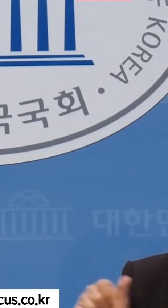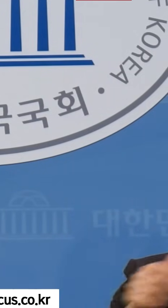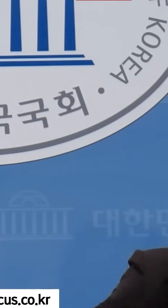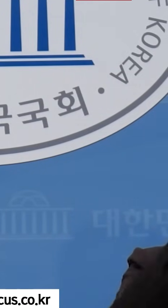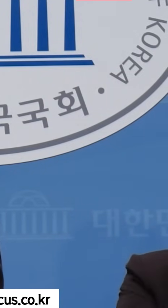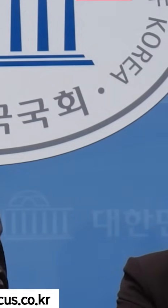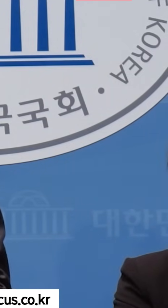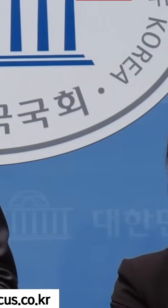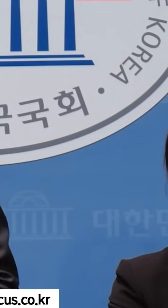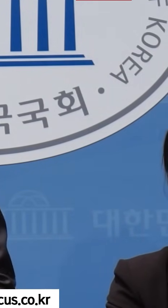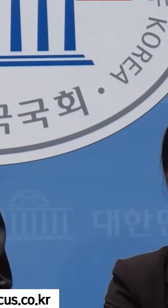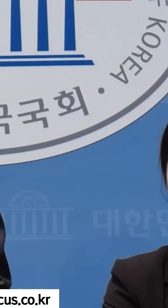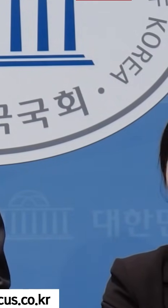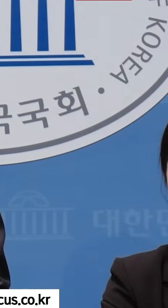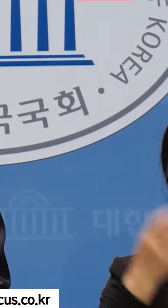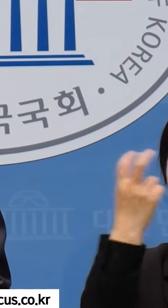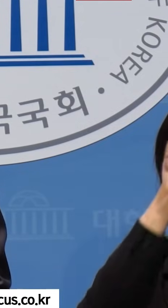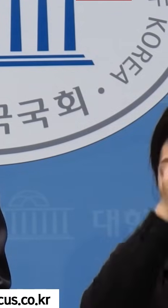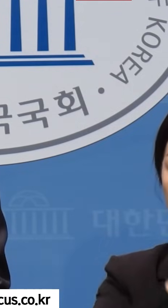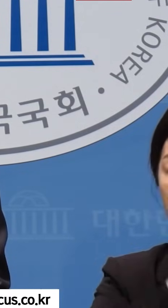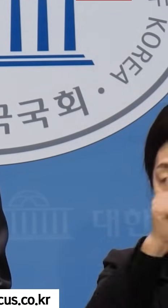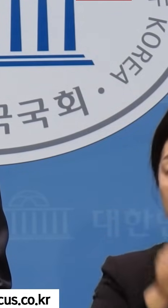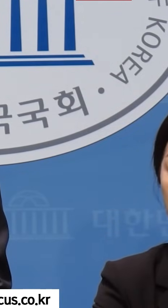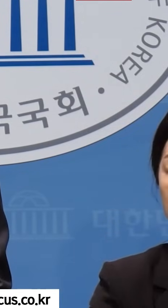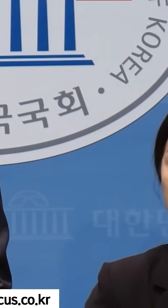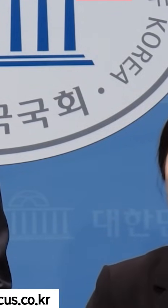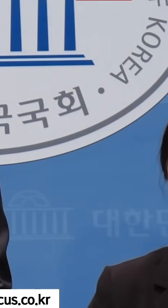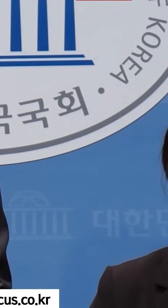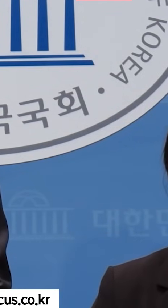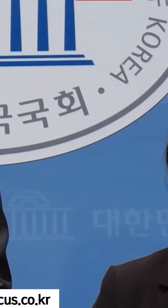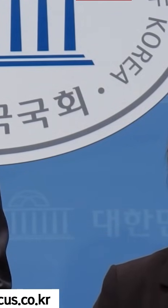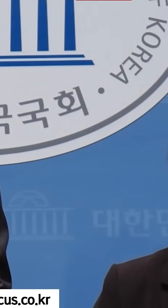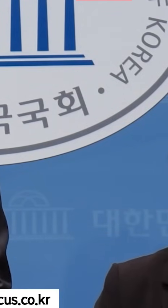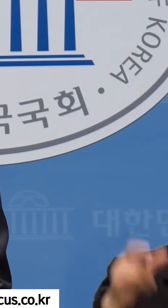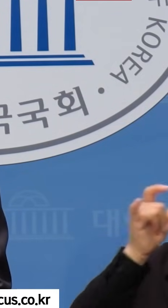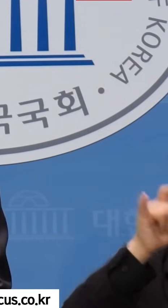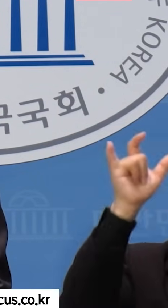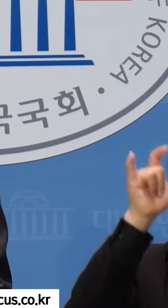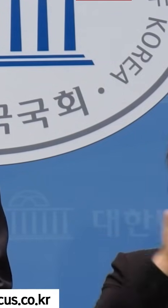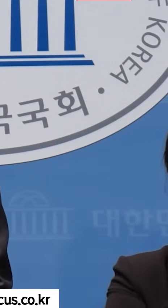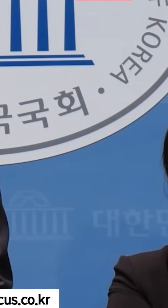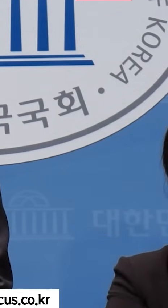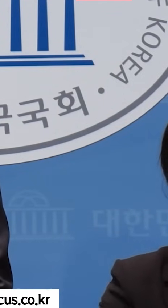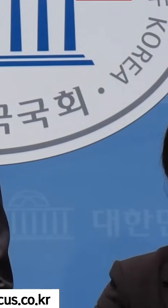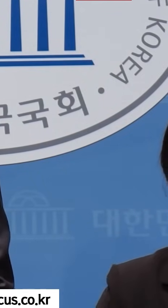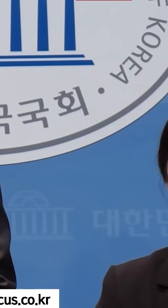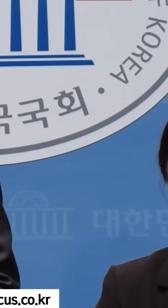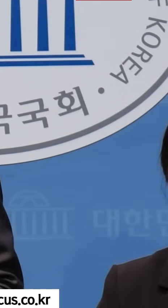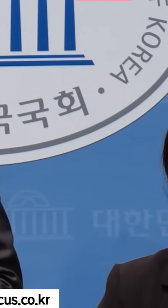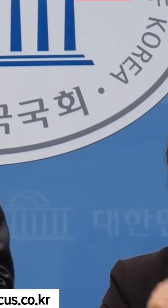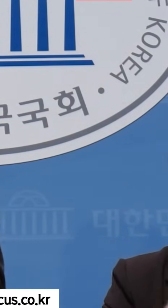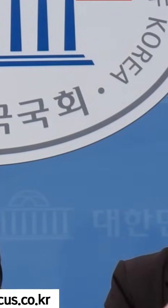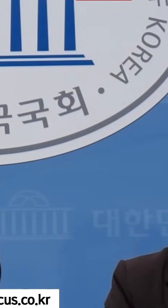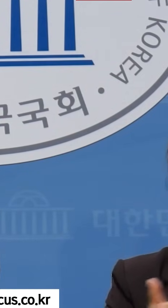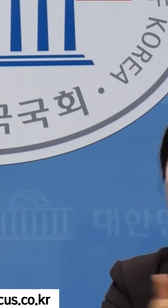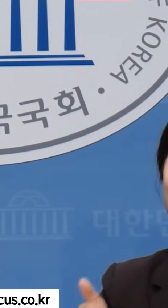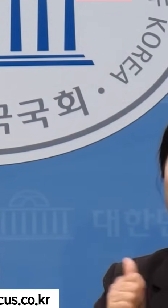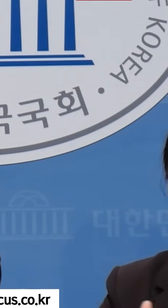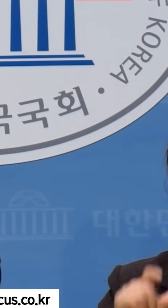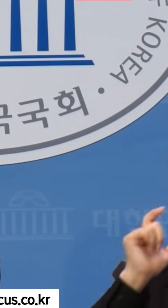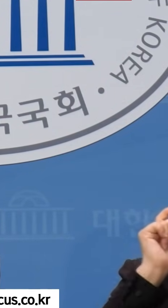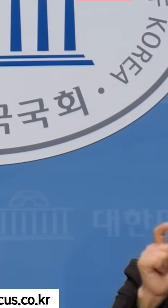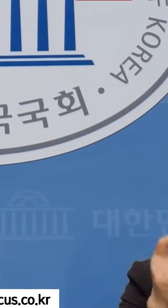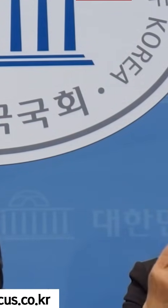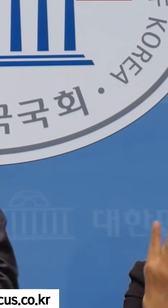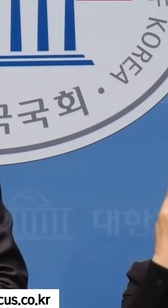명예훼손죄로 기소하였다. 최순실은 2020년 6월 대법원 선고